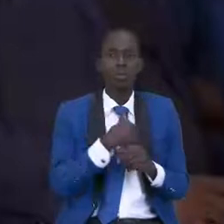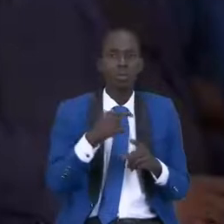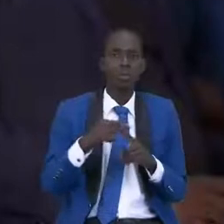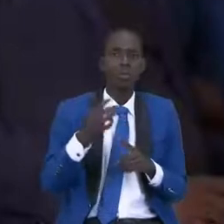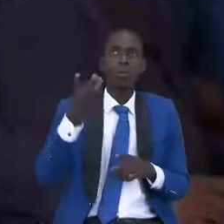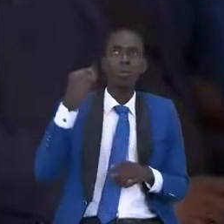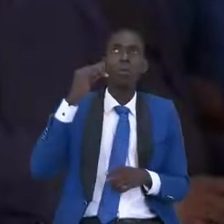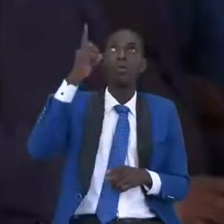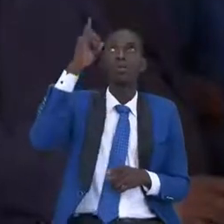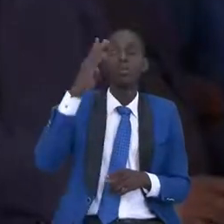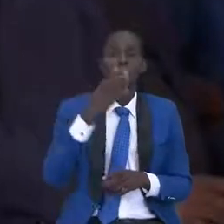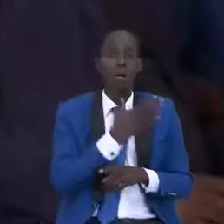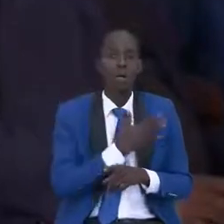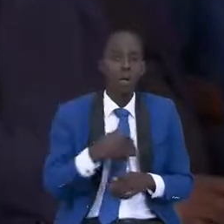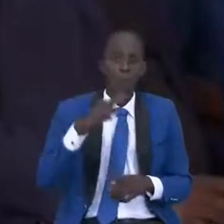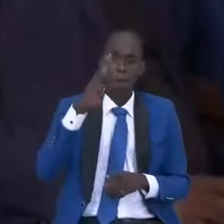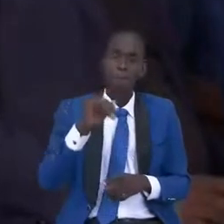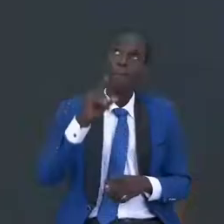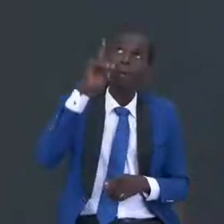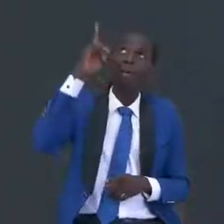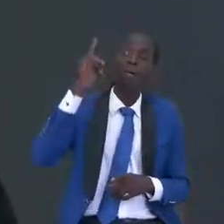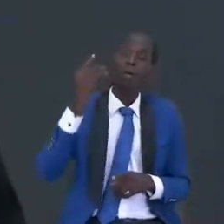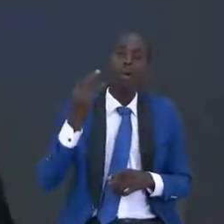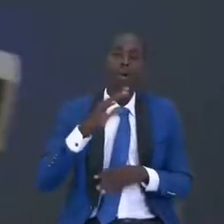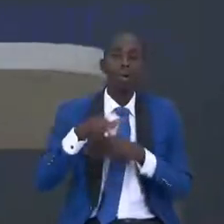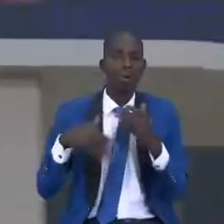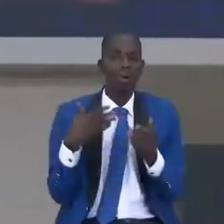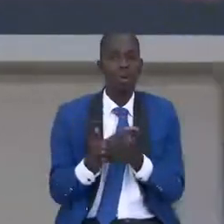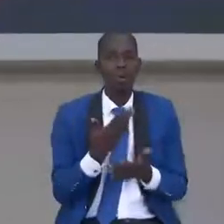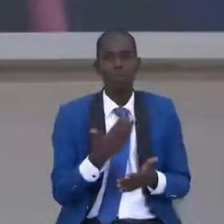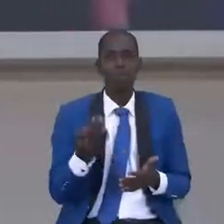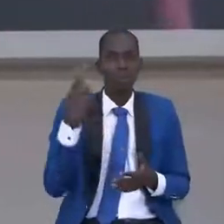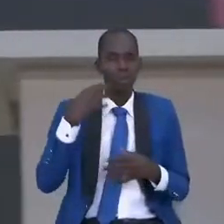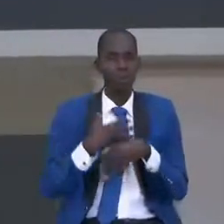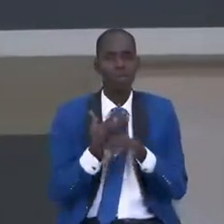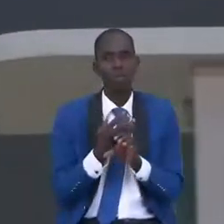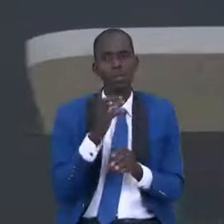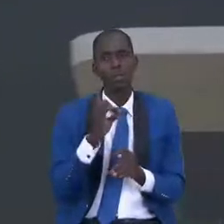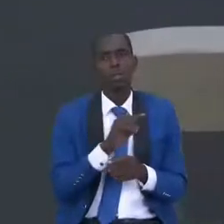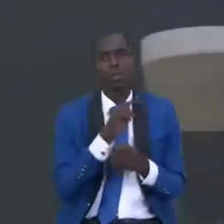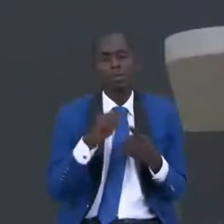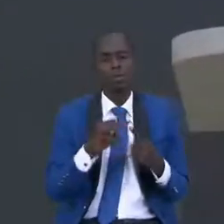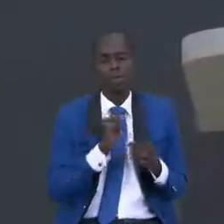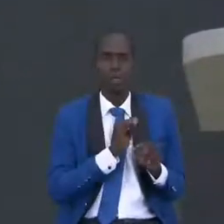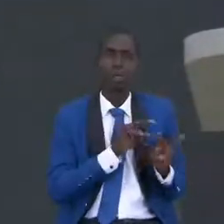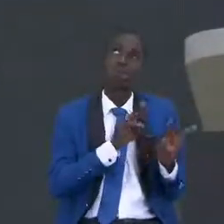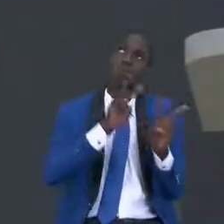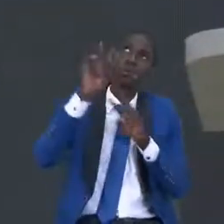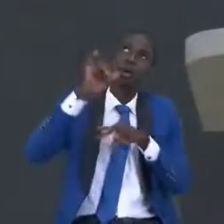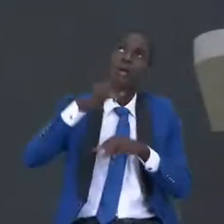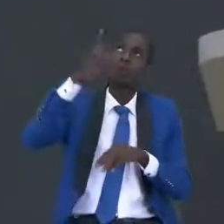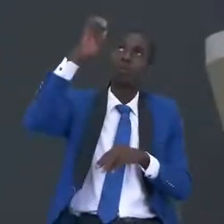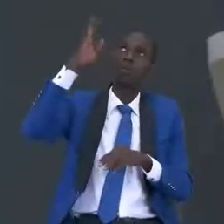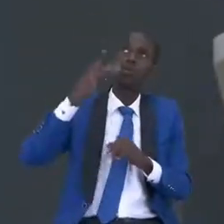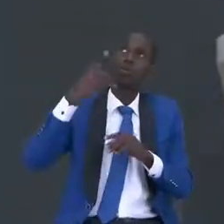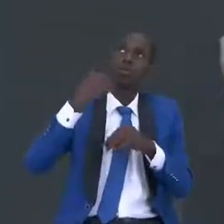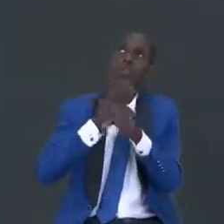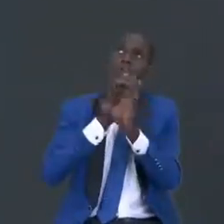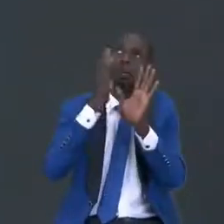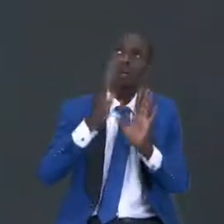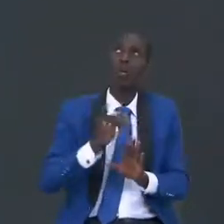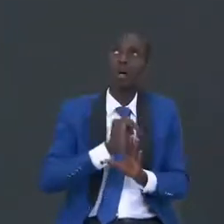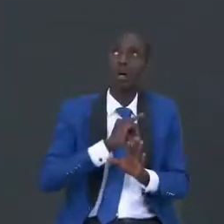Dieu et par lui. Toutes choses ont été créées. Quand je considère Dieu le Créateur, Seigneur, je crois. Mais